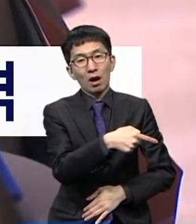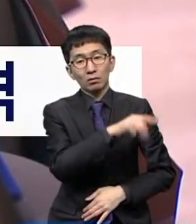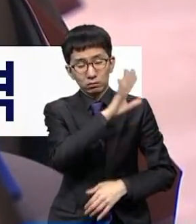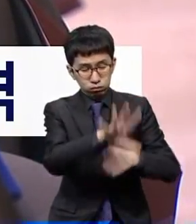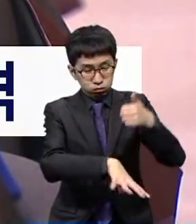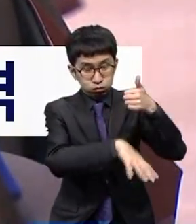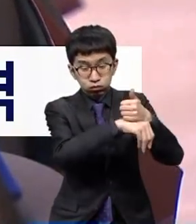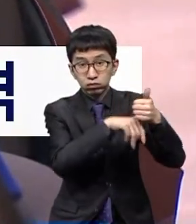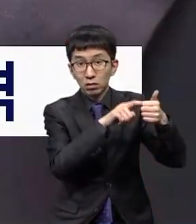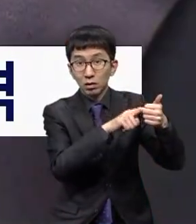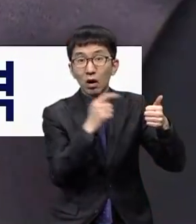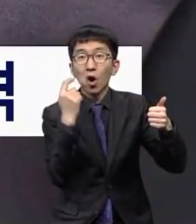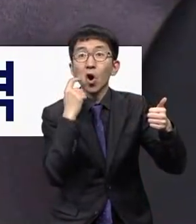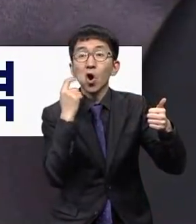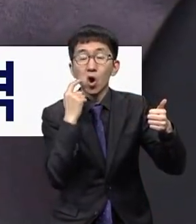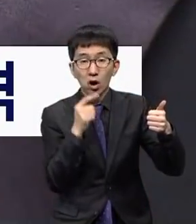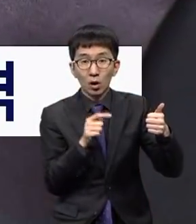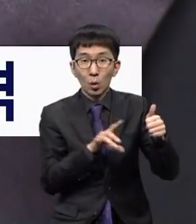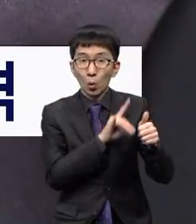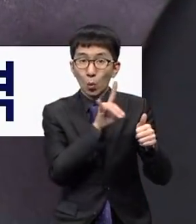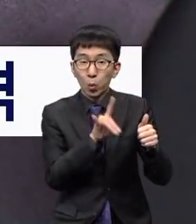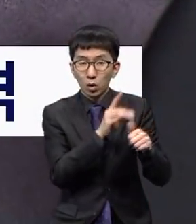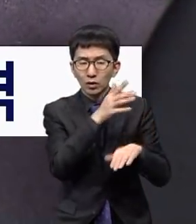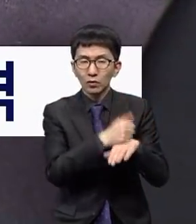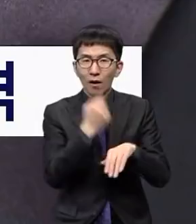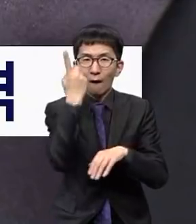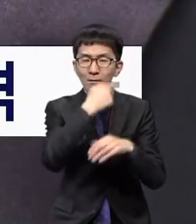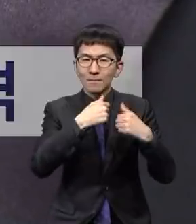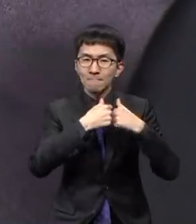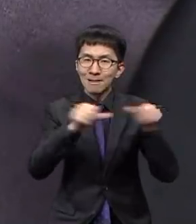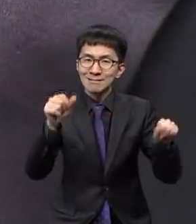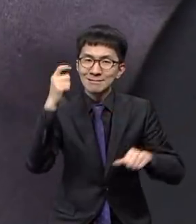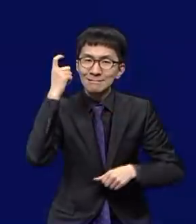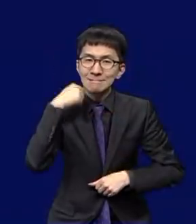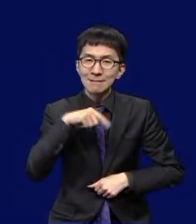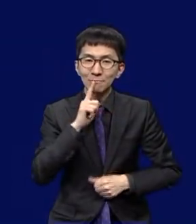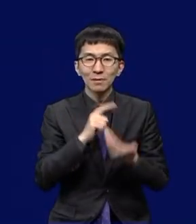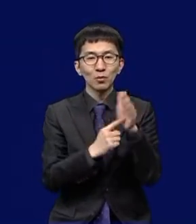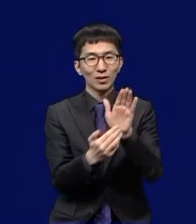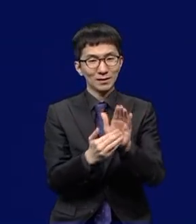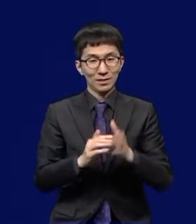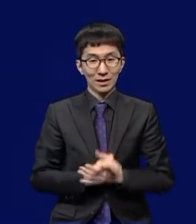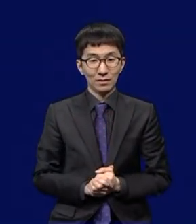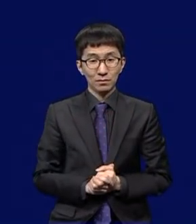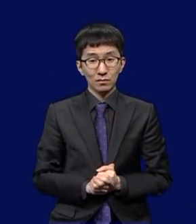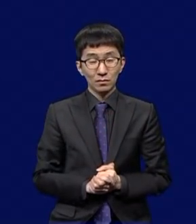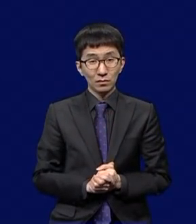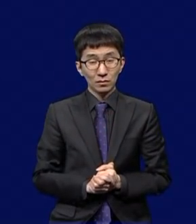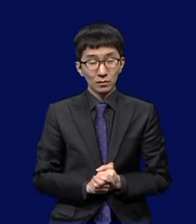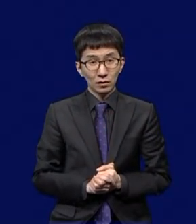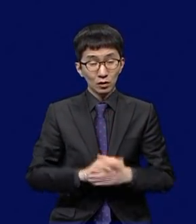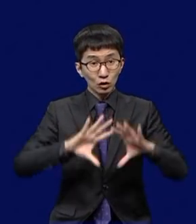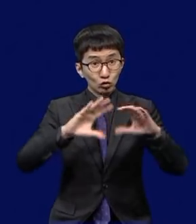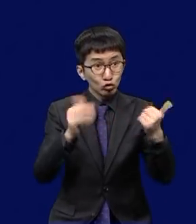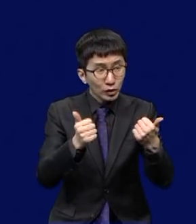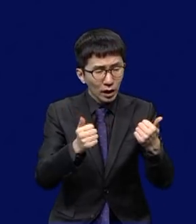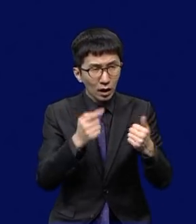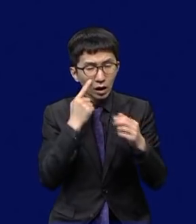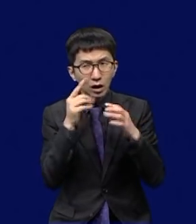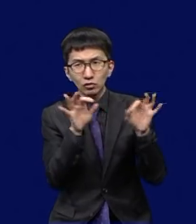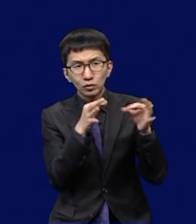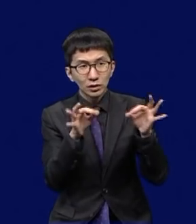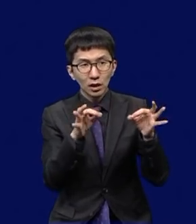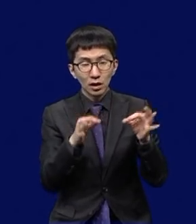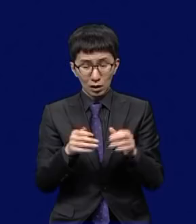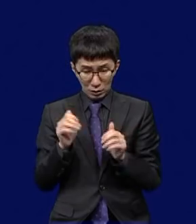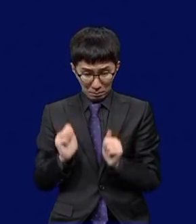거짓말로 해명을 해서 사법부 이미지를 추락 시켰다는 반응이 많았습니다 정치 상황에 따라 법원이 휘청 있는게 참담하다